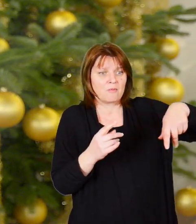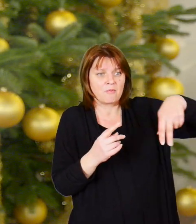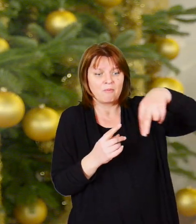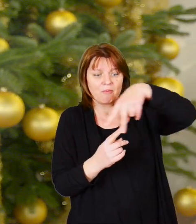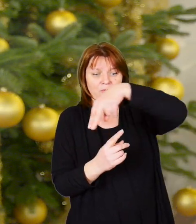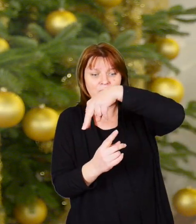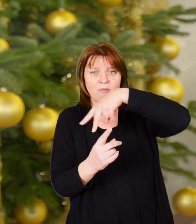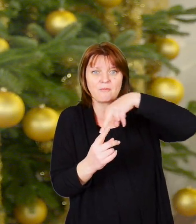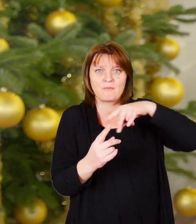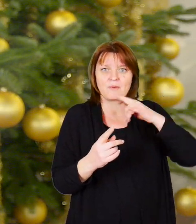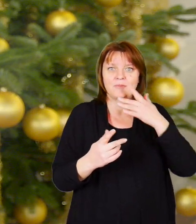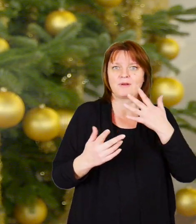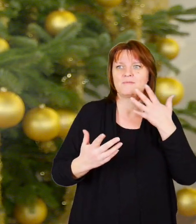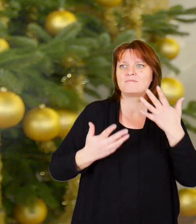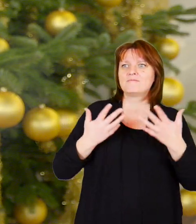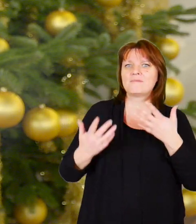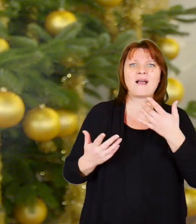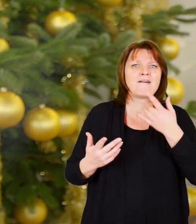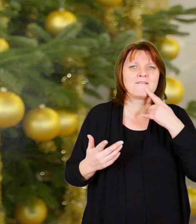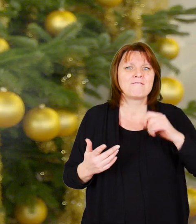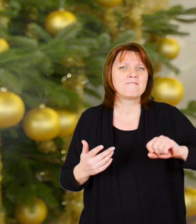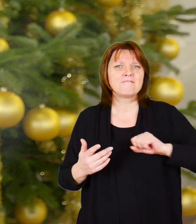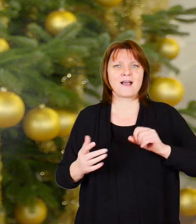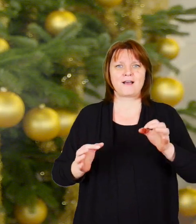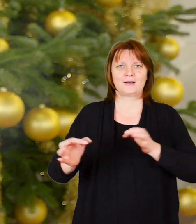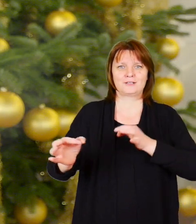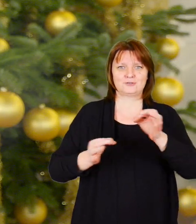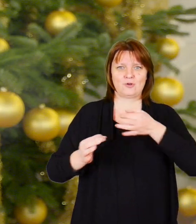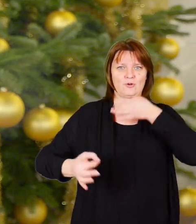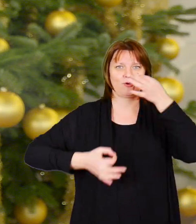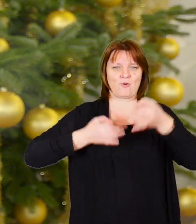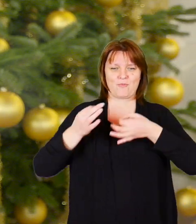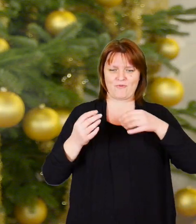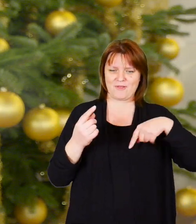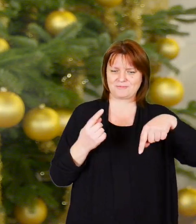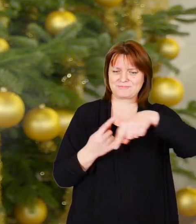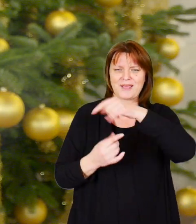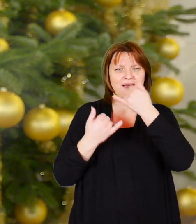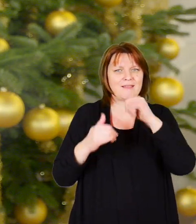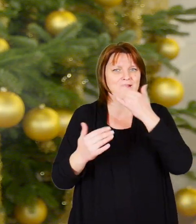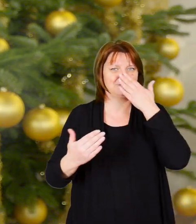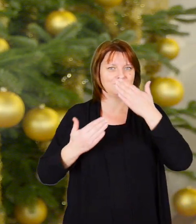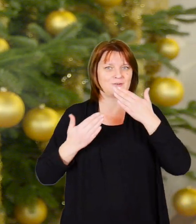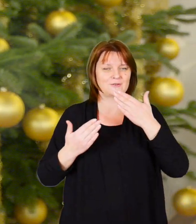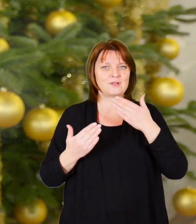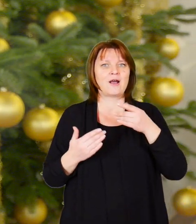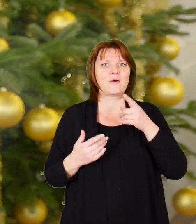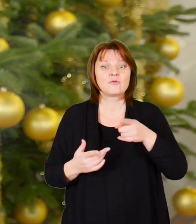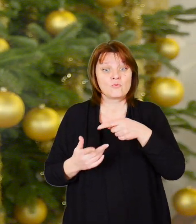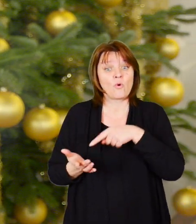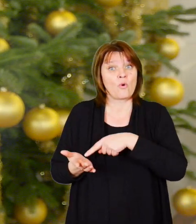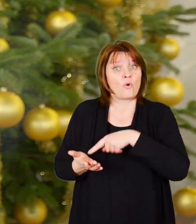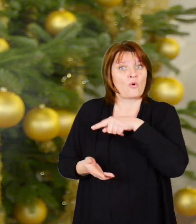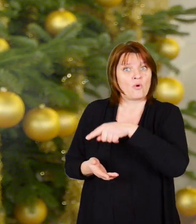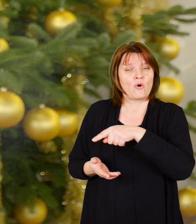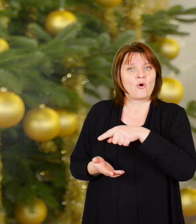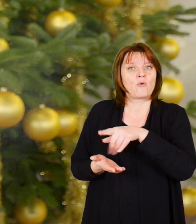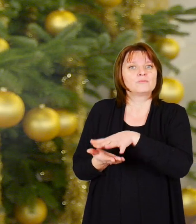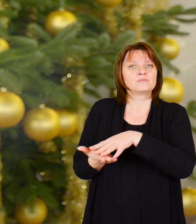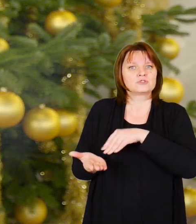wyjścia do publiczności, do ludzi, do możliwość pokazania się nie tylko lokalnie,